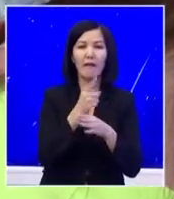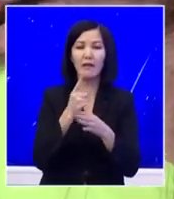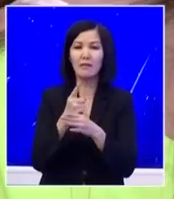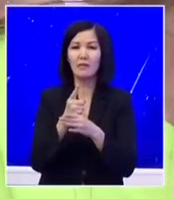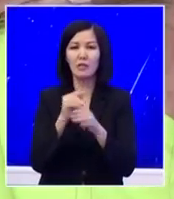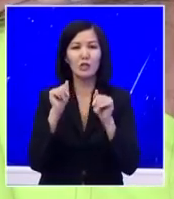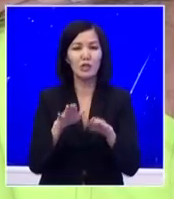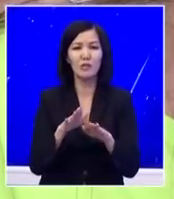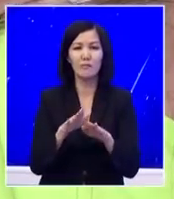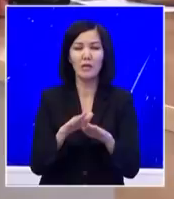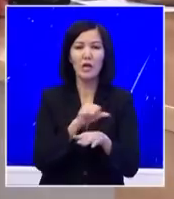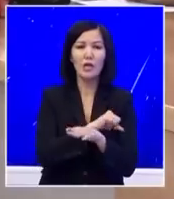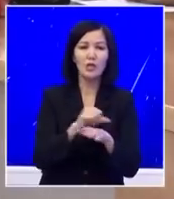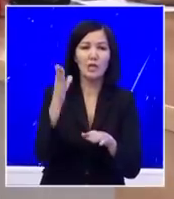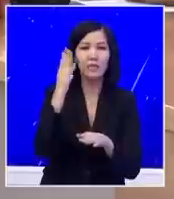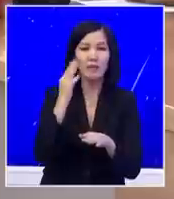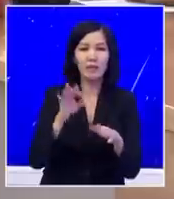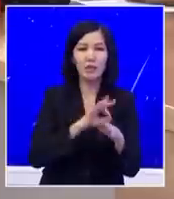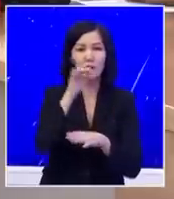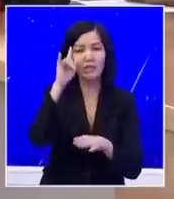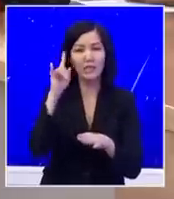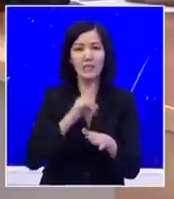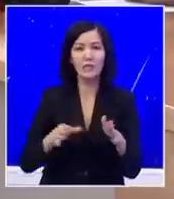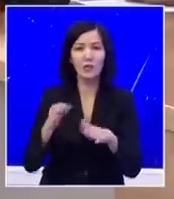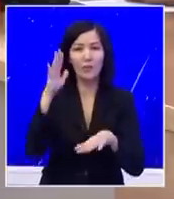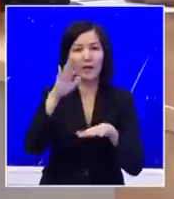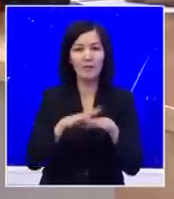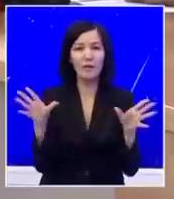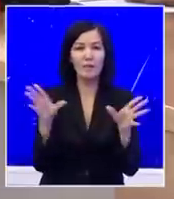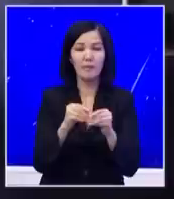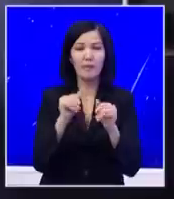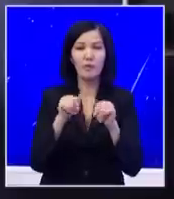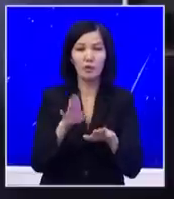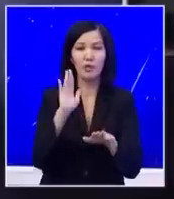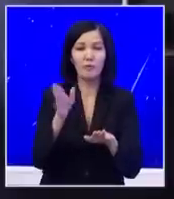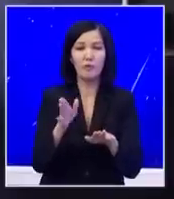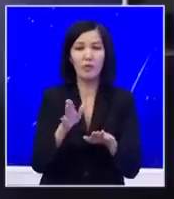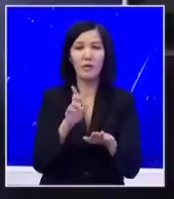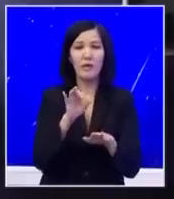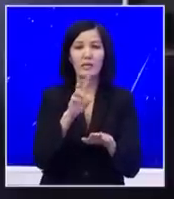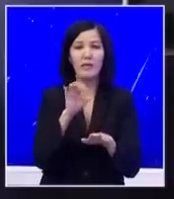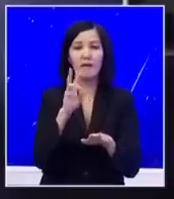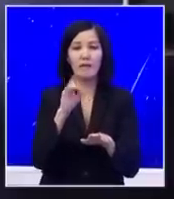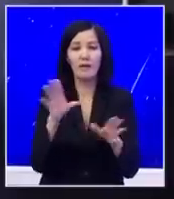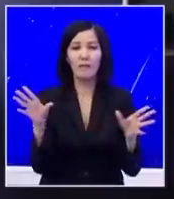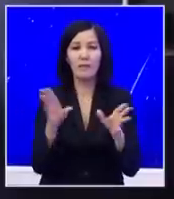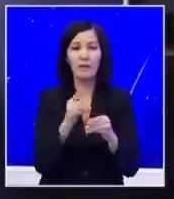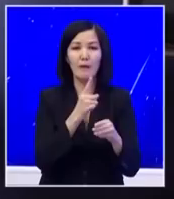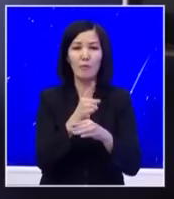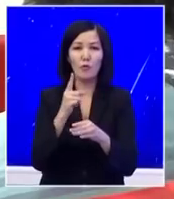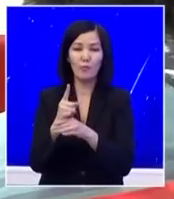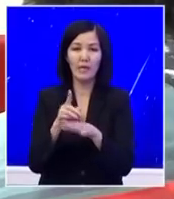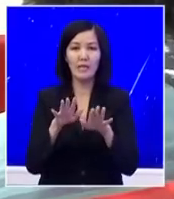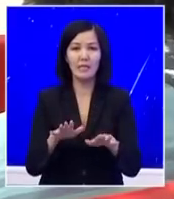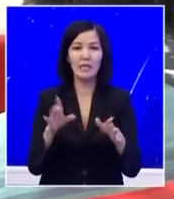қатысты шешімдерді шекаралас Алматы шығыс Қазақстан облыстары әкімдерімен бірлесе шығармақ. Мәселен, Бақытжан Сағынтаев пен блок